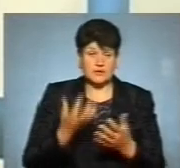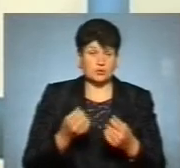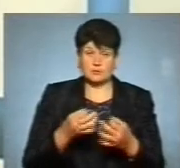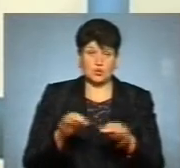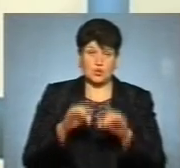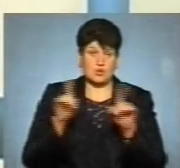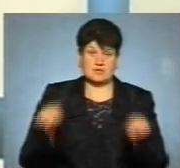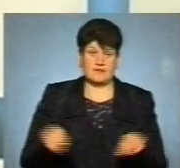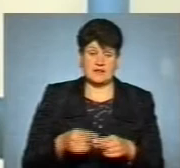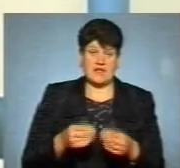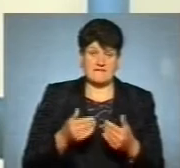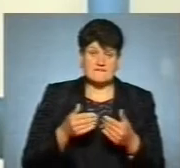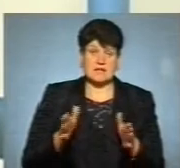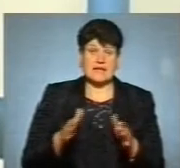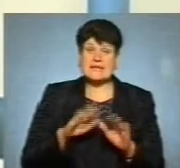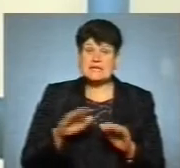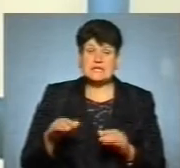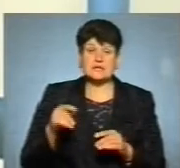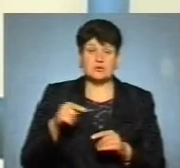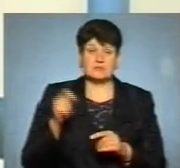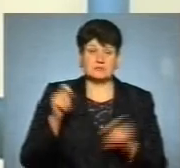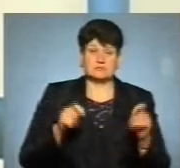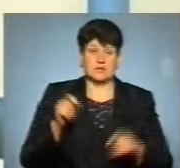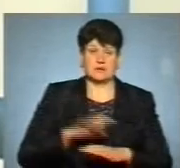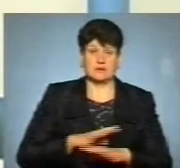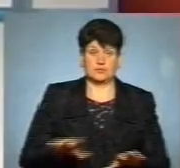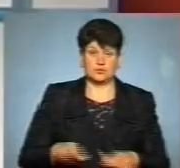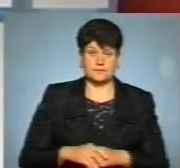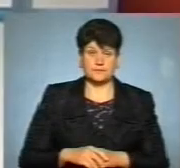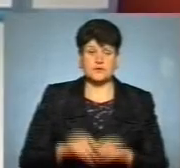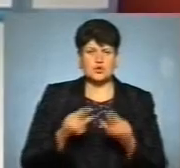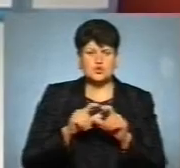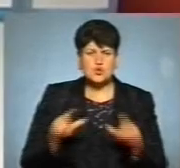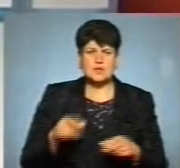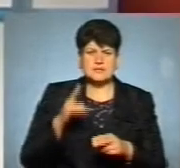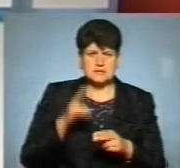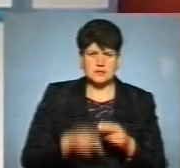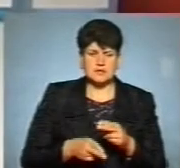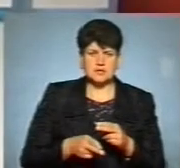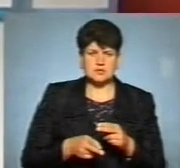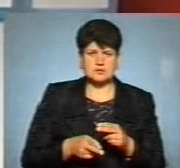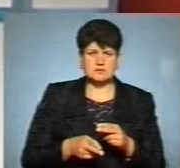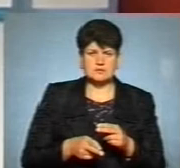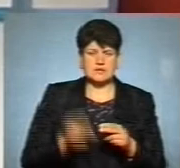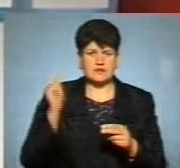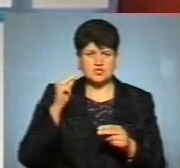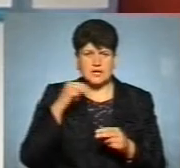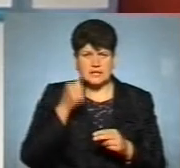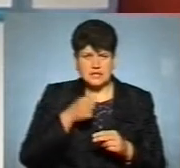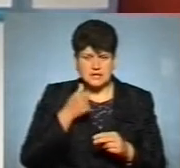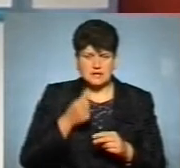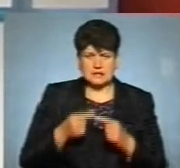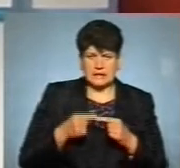відкриття, відповідно тоді діти туди заїжджати не будуть. Школи закінчили, зокрема, навчальний рік